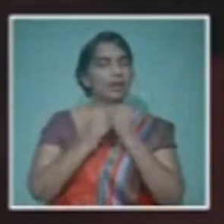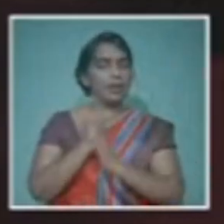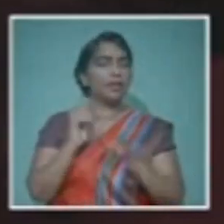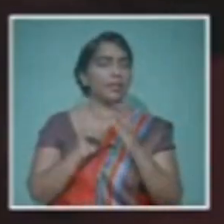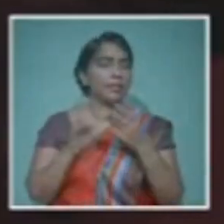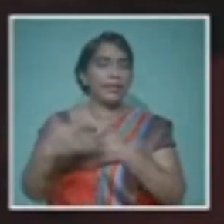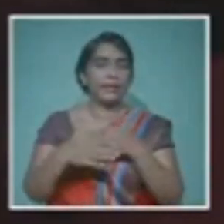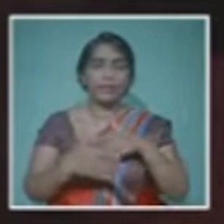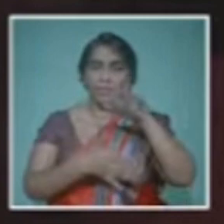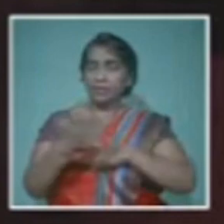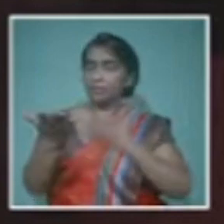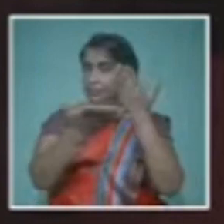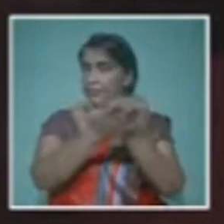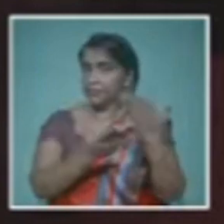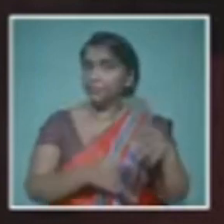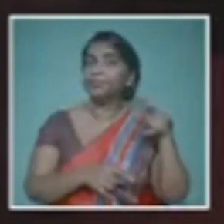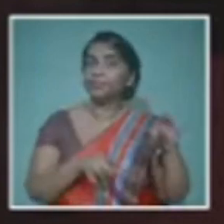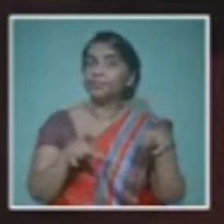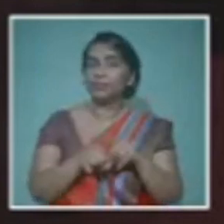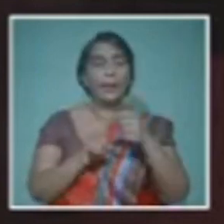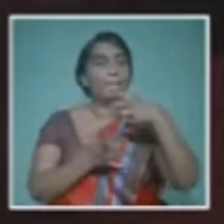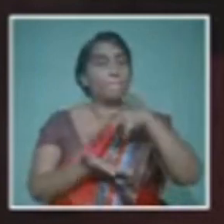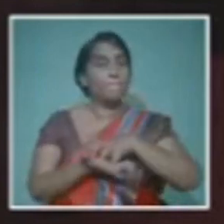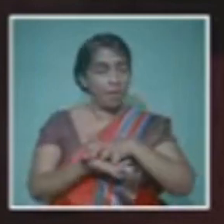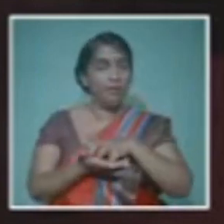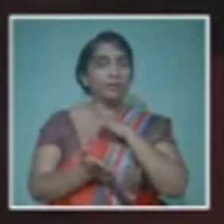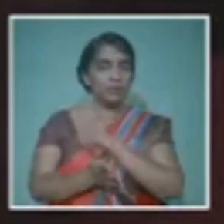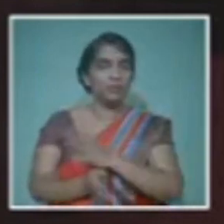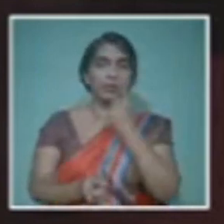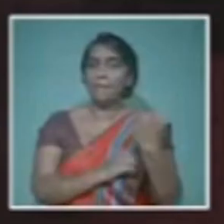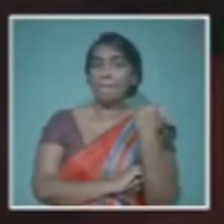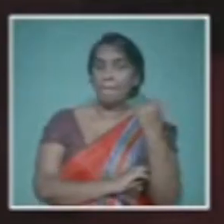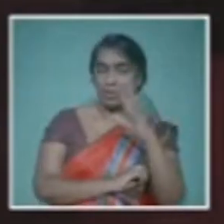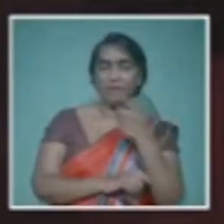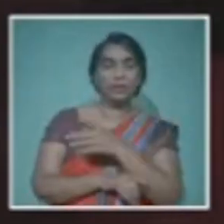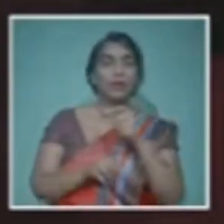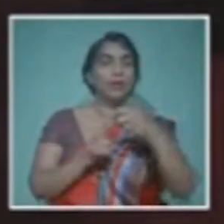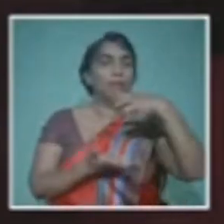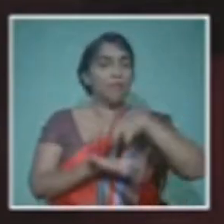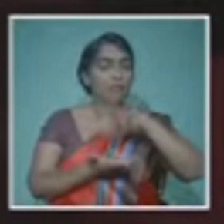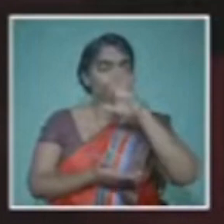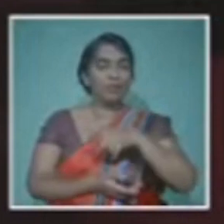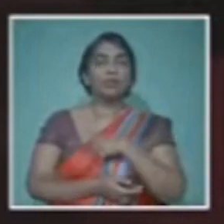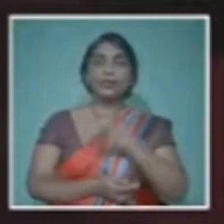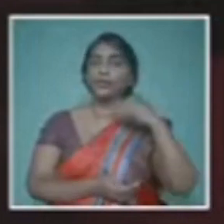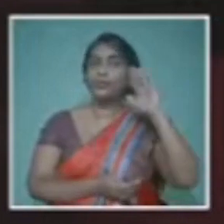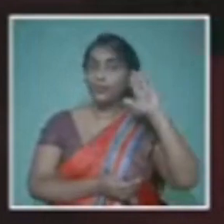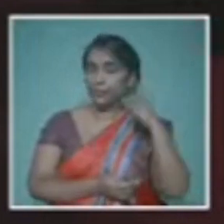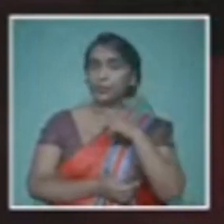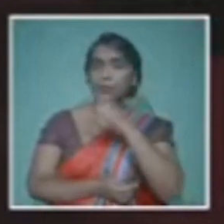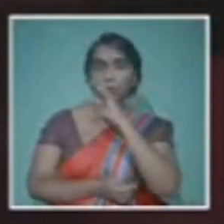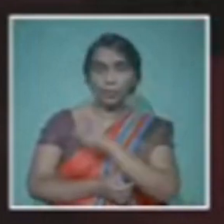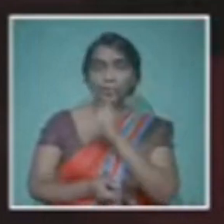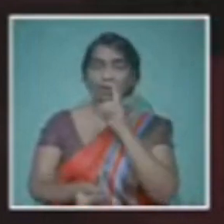පිළිබඳව කැබිනට් සංදේශ ඉදිරිපත් කරා. ඒ අනුව පළාත් සභා වලට දීලා තිනවා නියාමන බලය. ඒ පළාත් සභා හරහා විශේෂයෙන්ම ඔවුන්ගේ